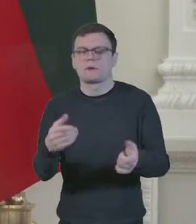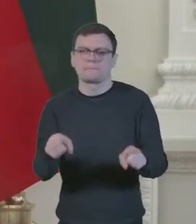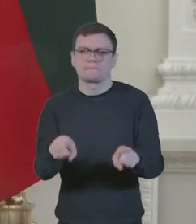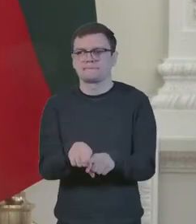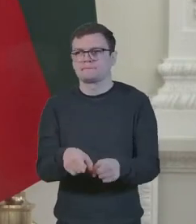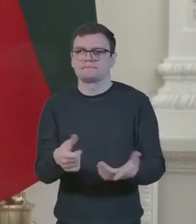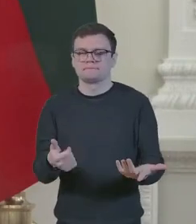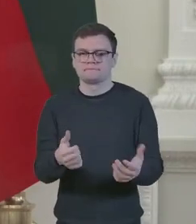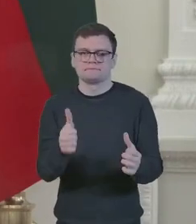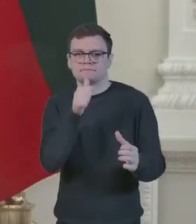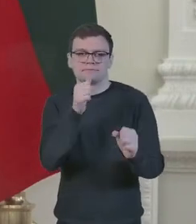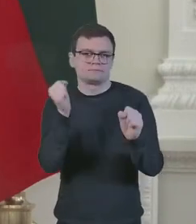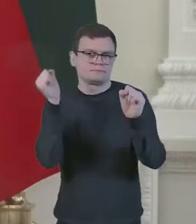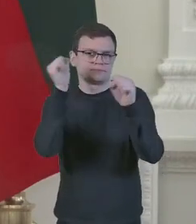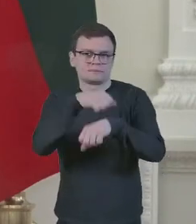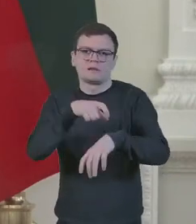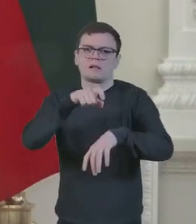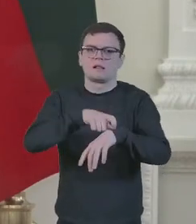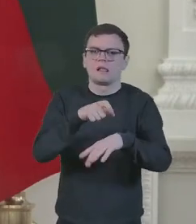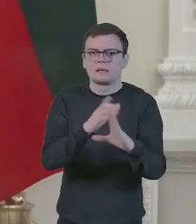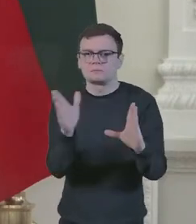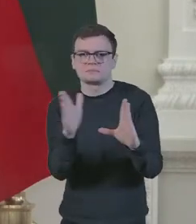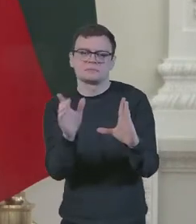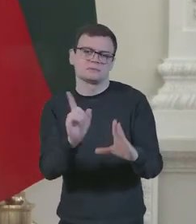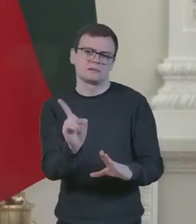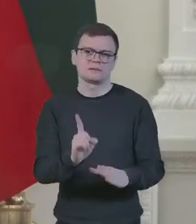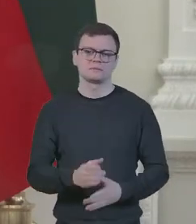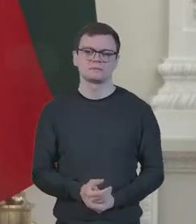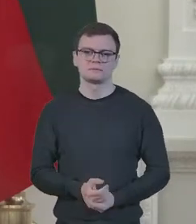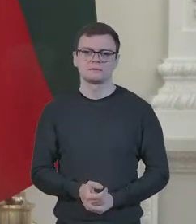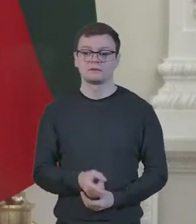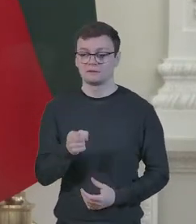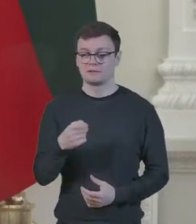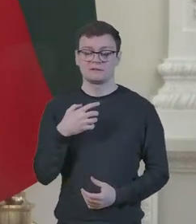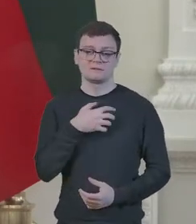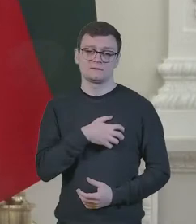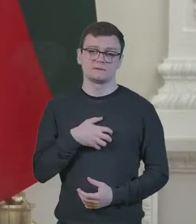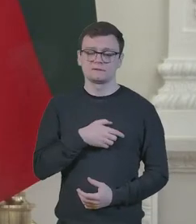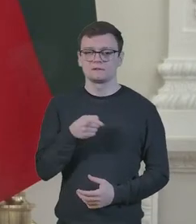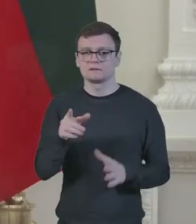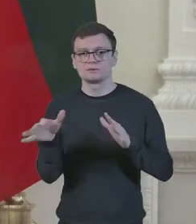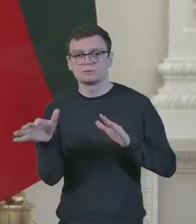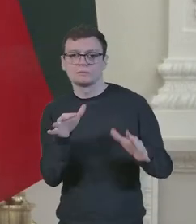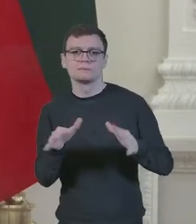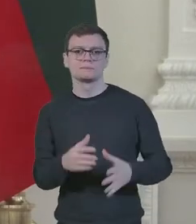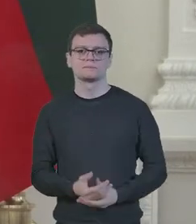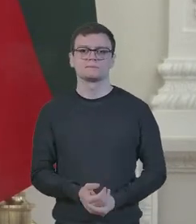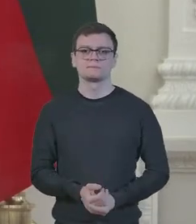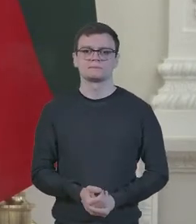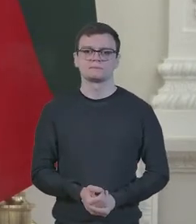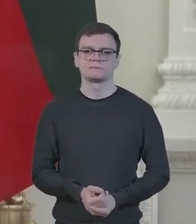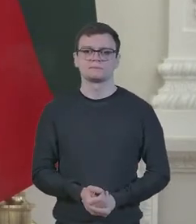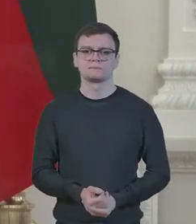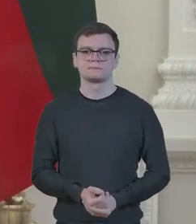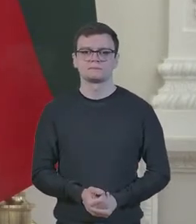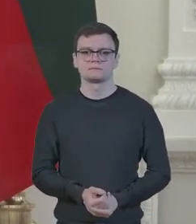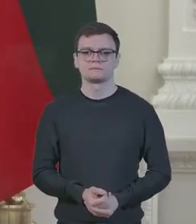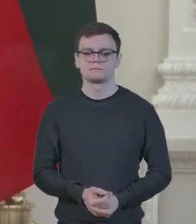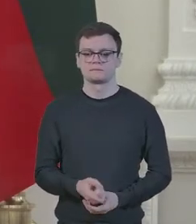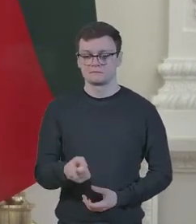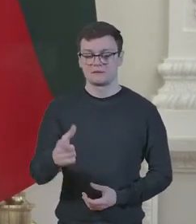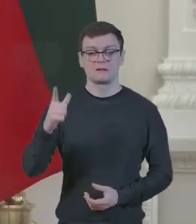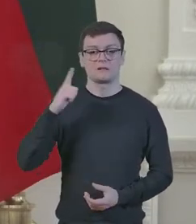tiesiog laiko tarpsnis. Tai yra labai svarbi aplinkybė, kurios